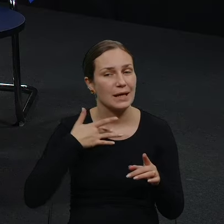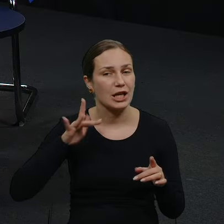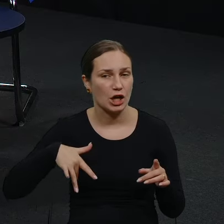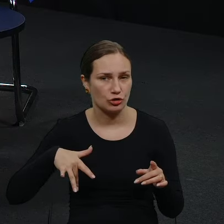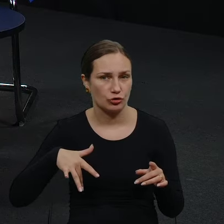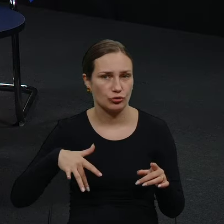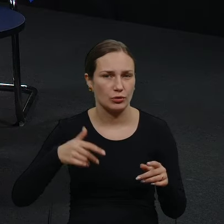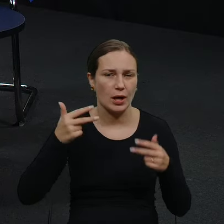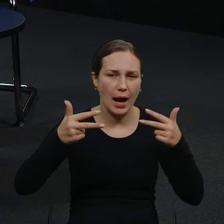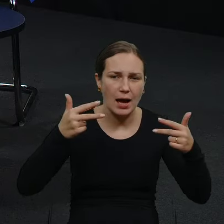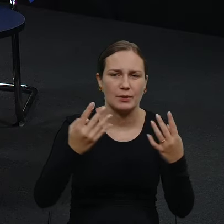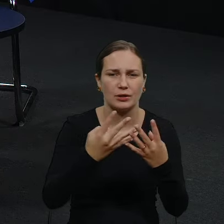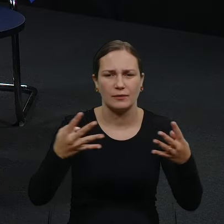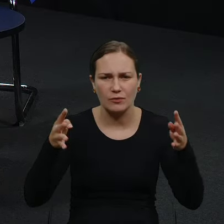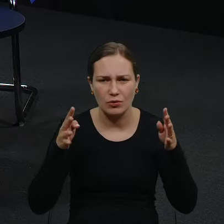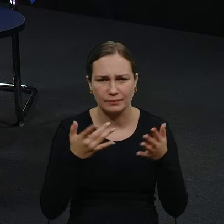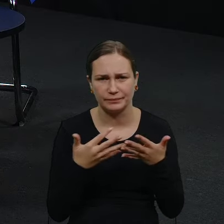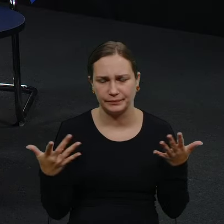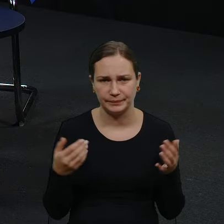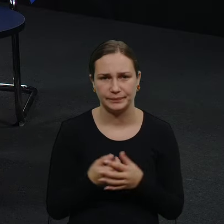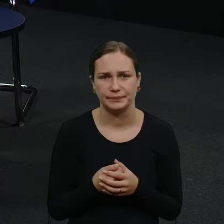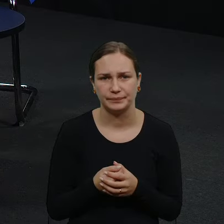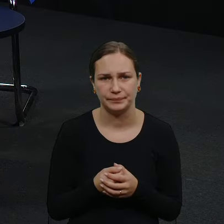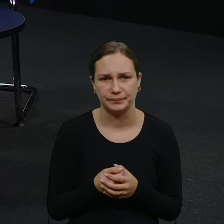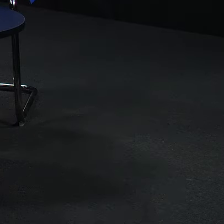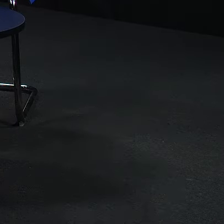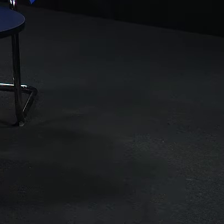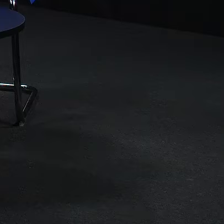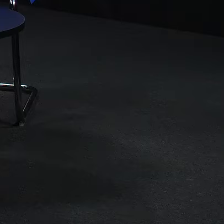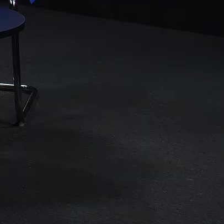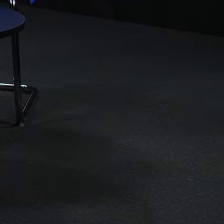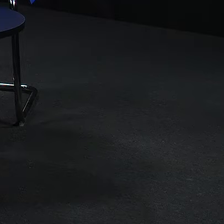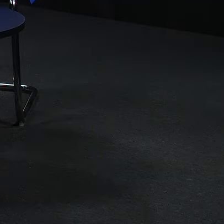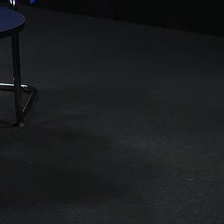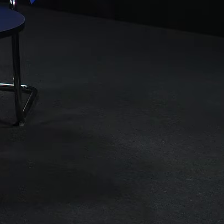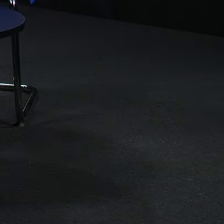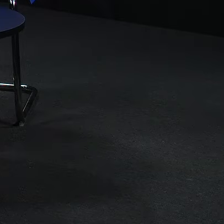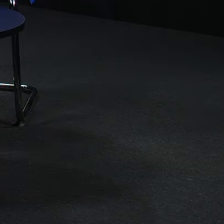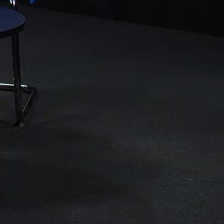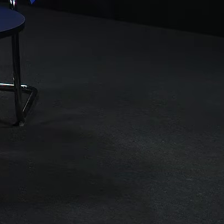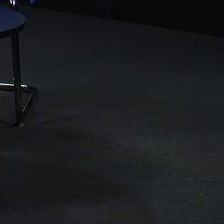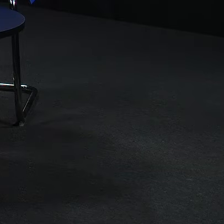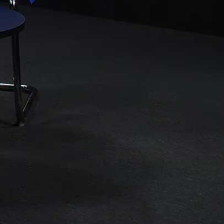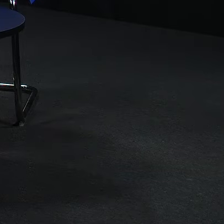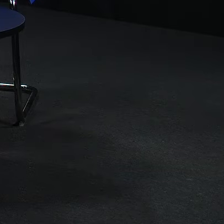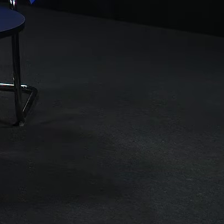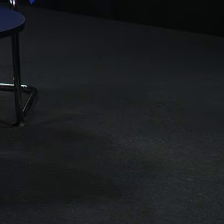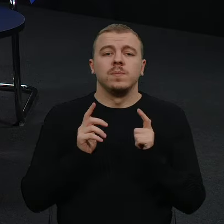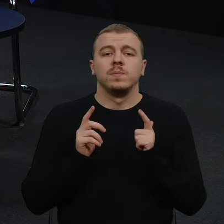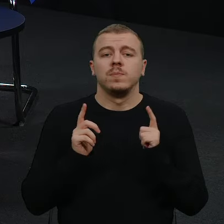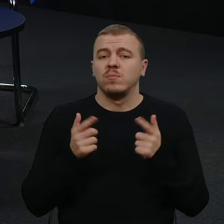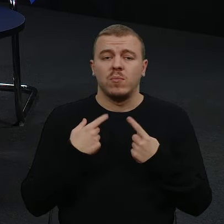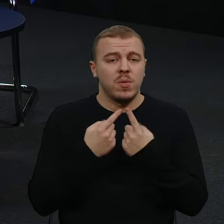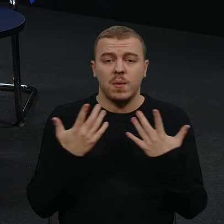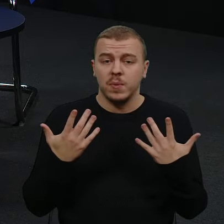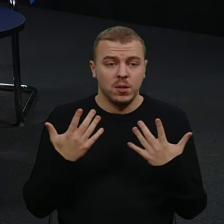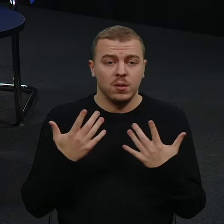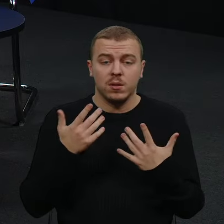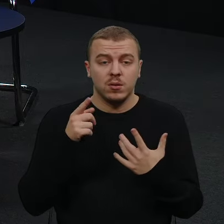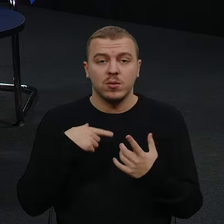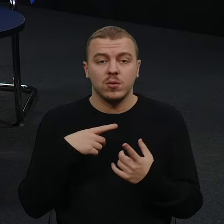Seimo, kameros, tvoros, kažkokia kontrolė? Nu, iš tikrųjų, čia reikia, aš nepritarčiau, jeigu